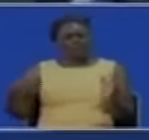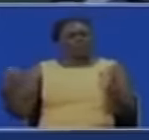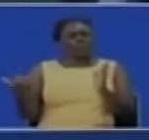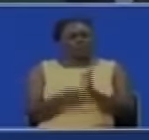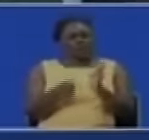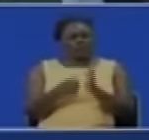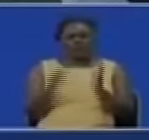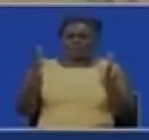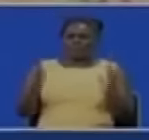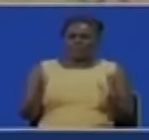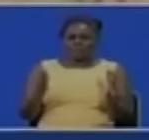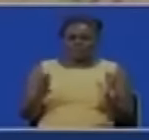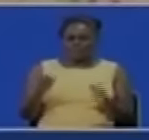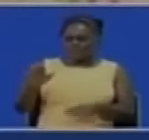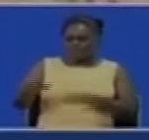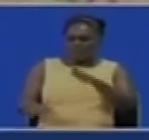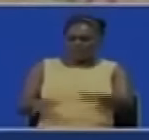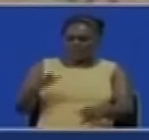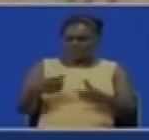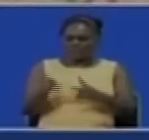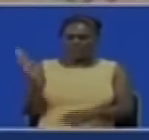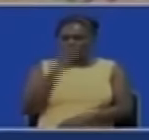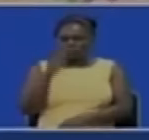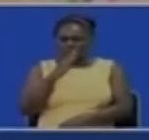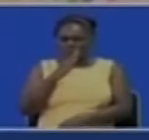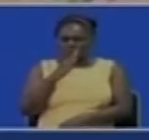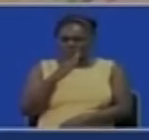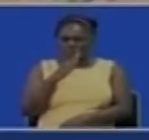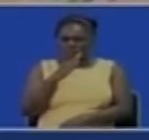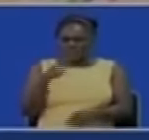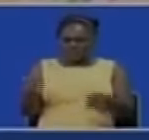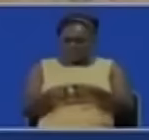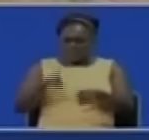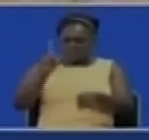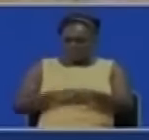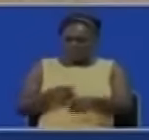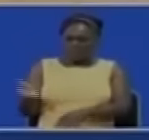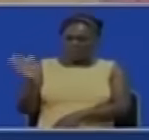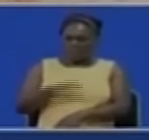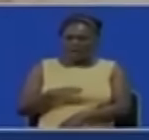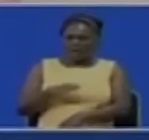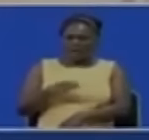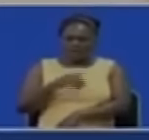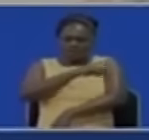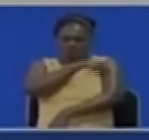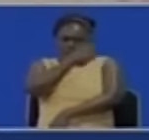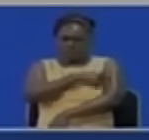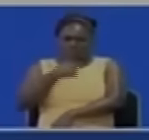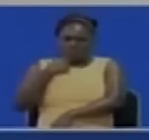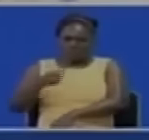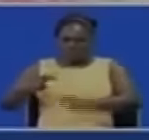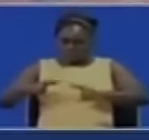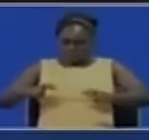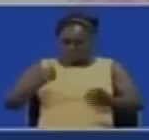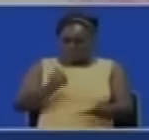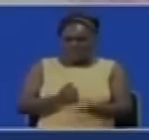ya kawaida. Mguu wake ulianza kuoza na kutoa usaha. Wakati huu aliporudi katika hospitali hiyo, anadai aliambiwa tafute